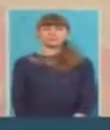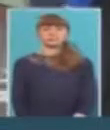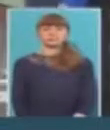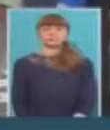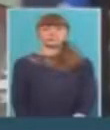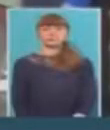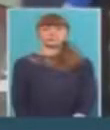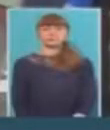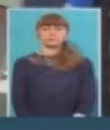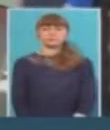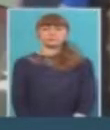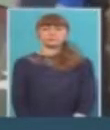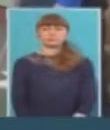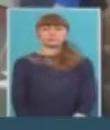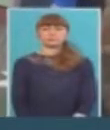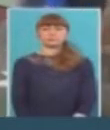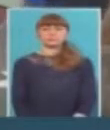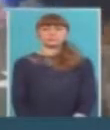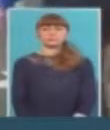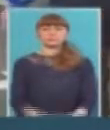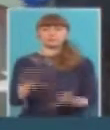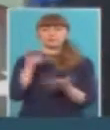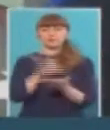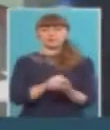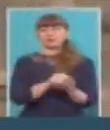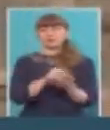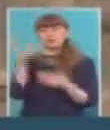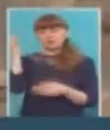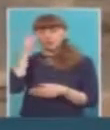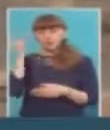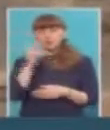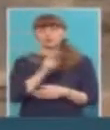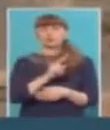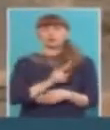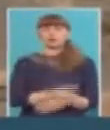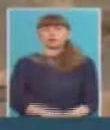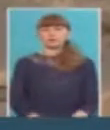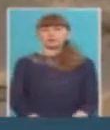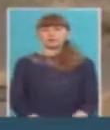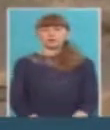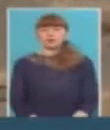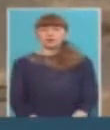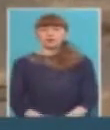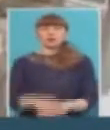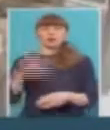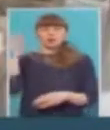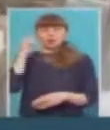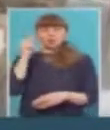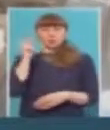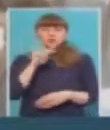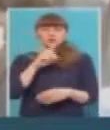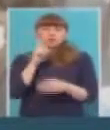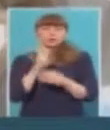жағдай. Мұндағылар бұрын жұмыссыз жүрген жастардың еңбек нарығында сұранысқа ие қосымша мамандық алып, жұмысқа орналасуына да қолайлы